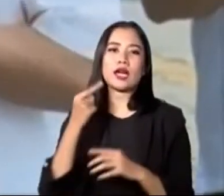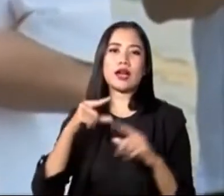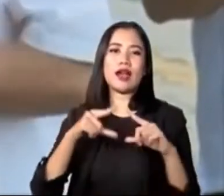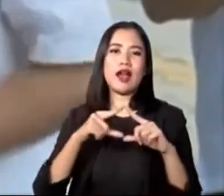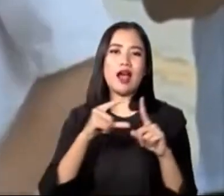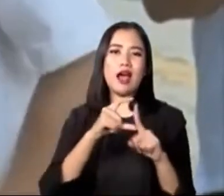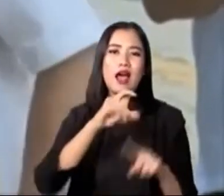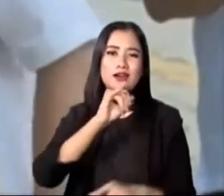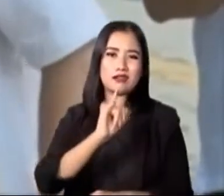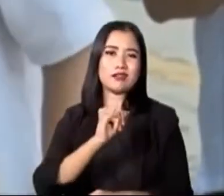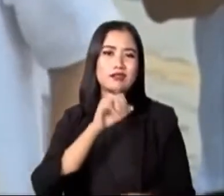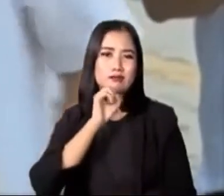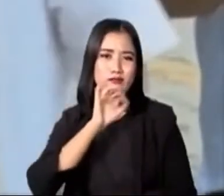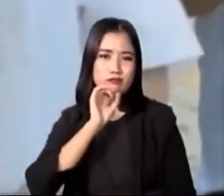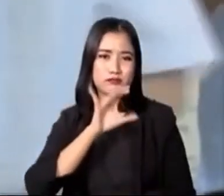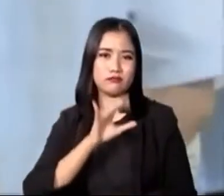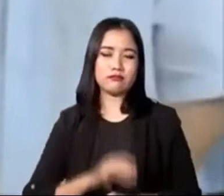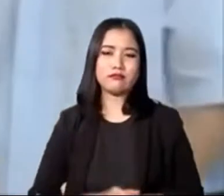untuk menjelaskan.